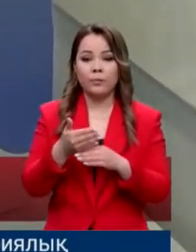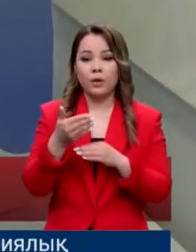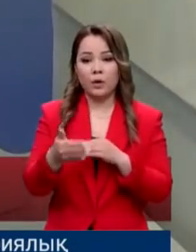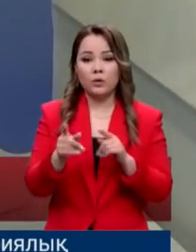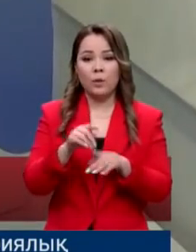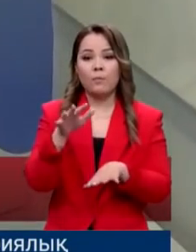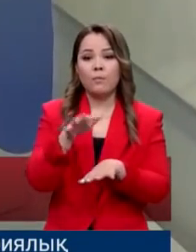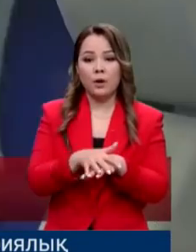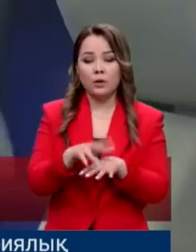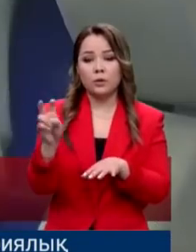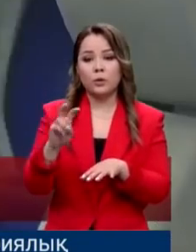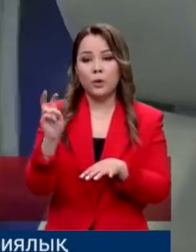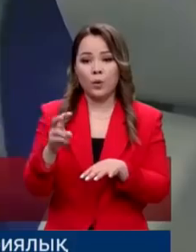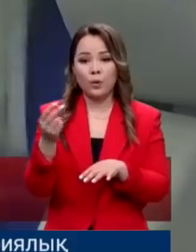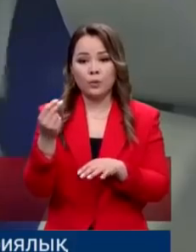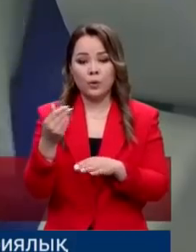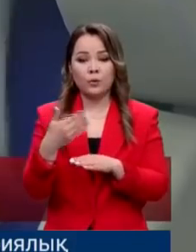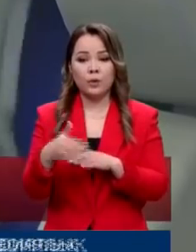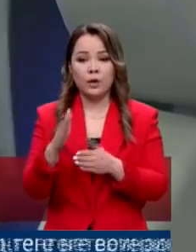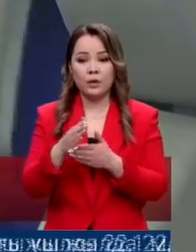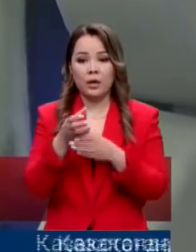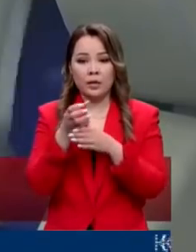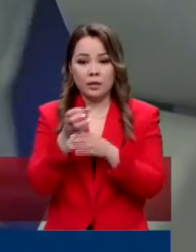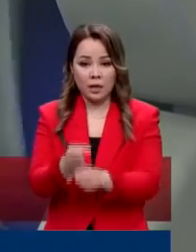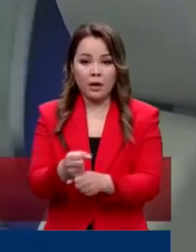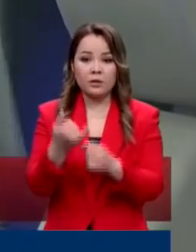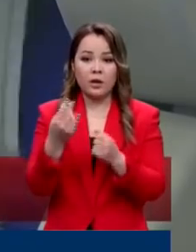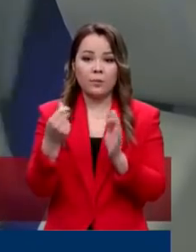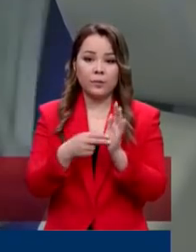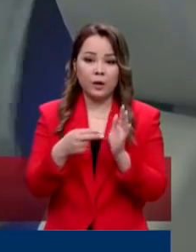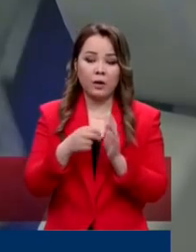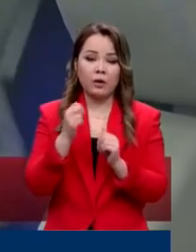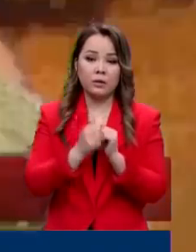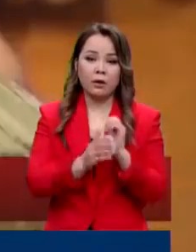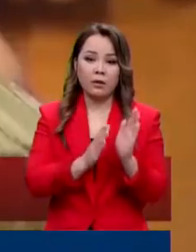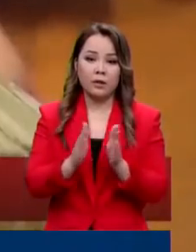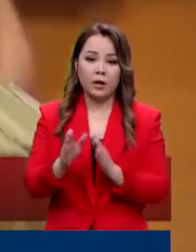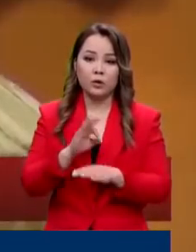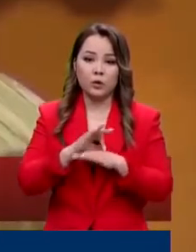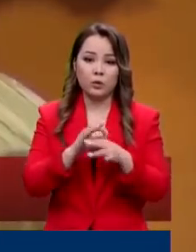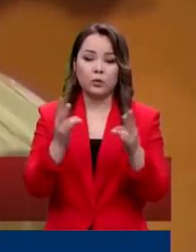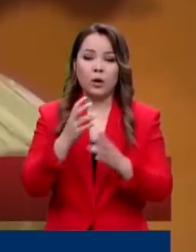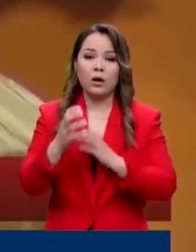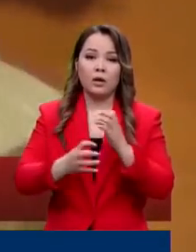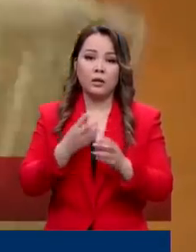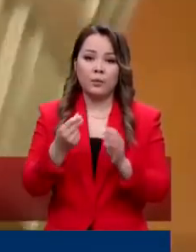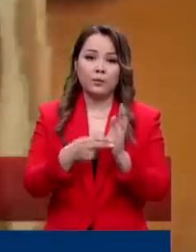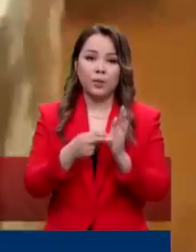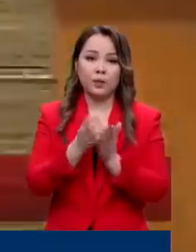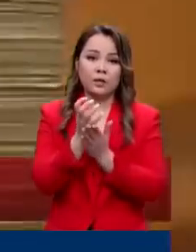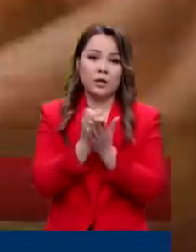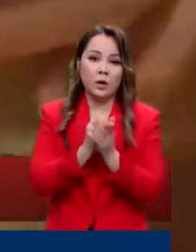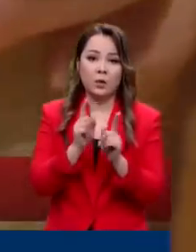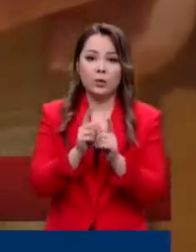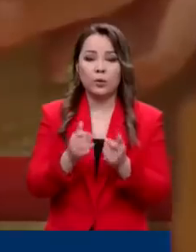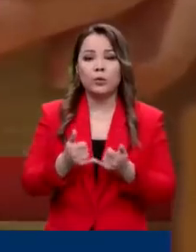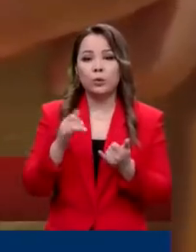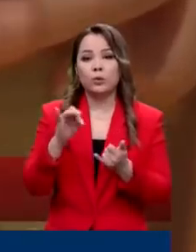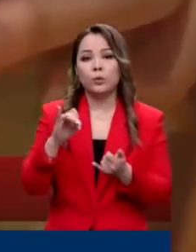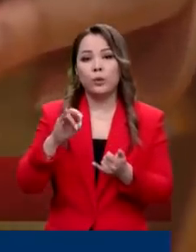орталық банктер доллардың үлесін азайтып, валюта резервтерін әртараптандыру ықтимал. Ал әлемдік резервтік валюта мәртебесін